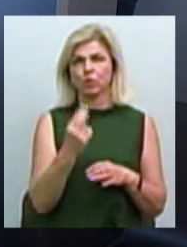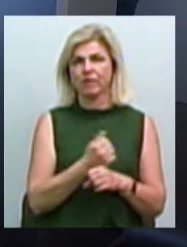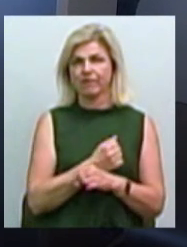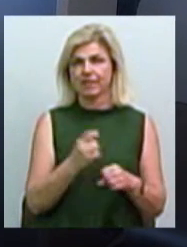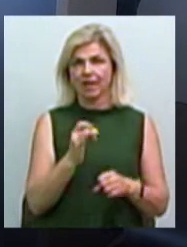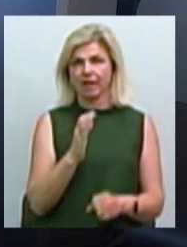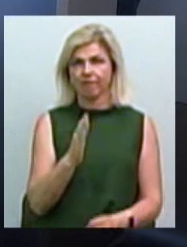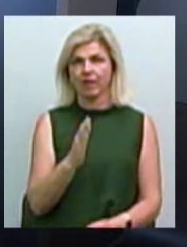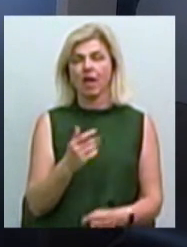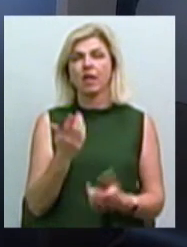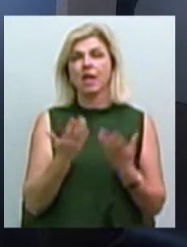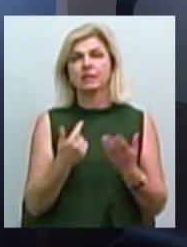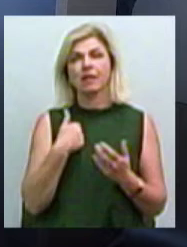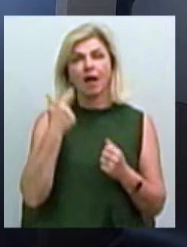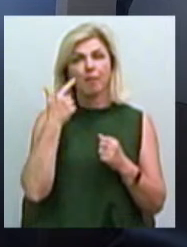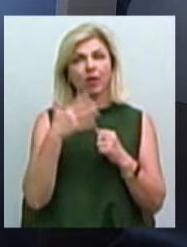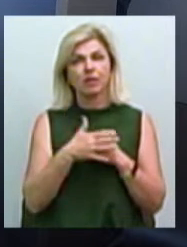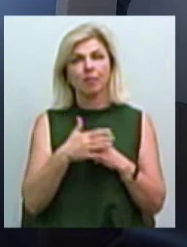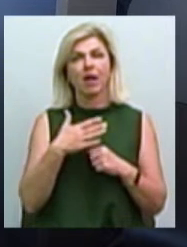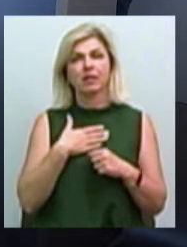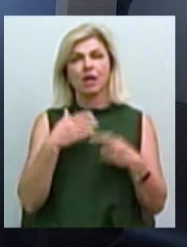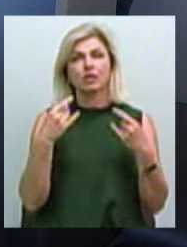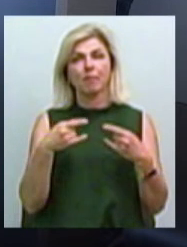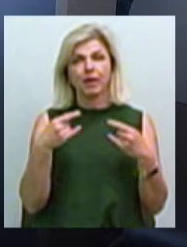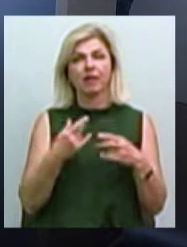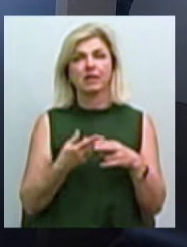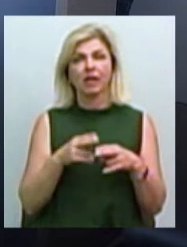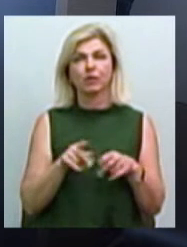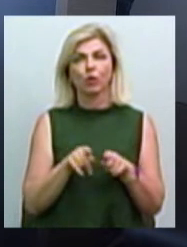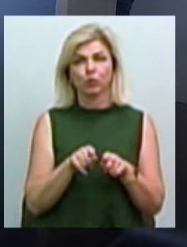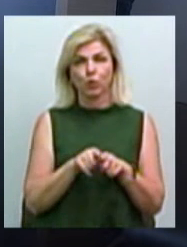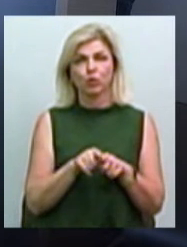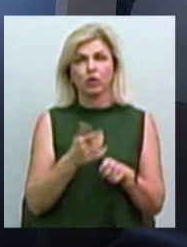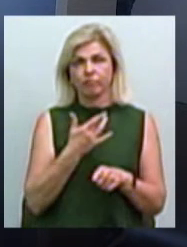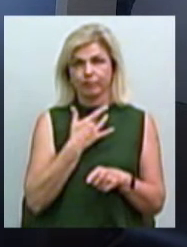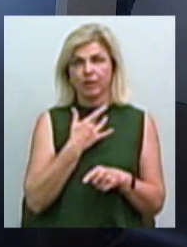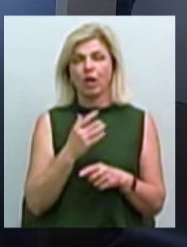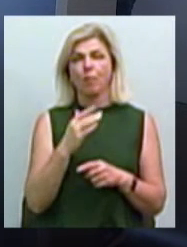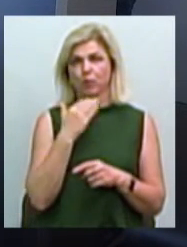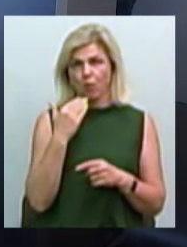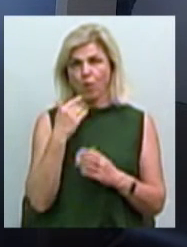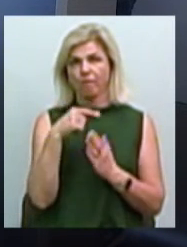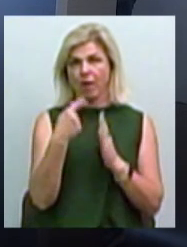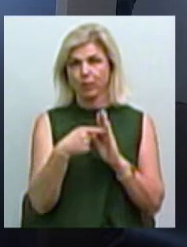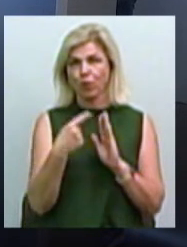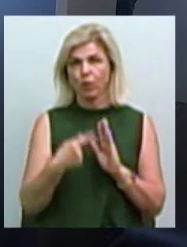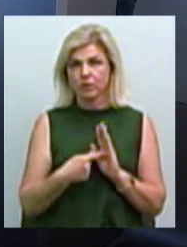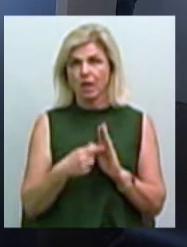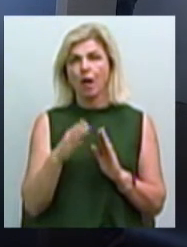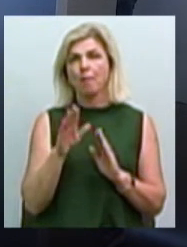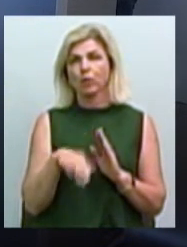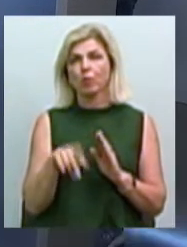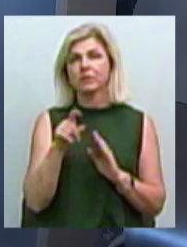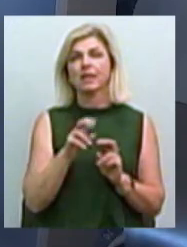понимаю, вот действительно наша сегодняшняя передача в том числе вызвана достаточно большим шквалом вопросов, которые вслед за